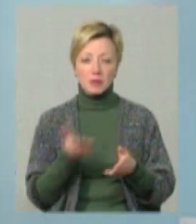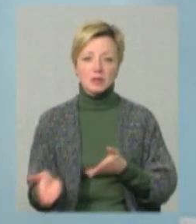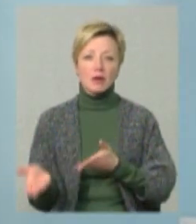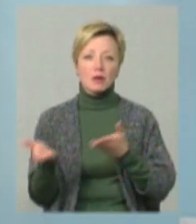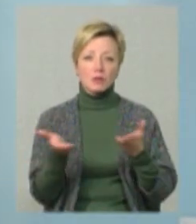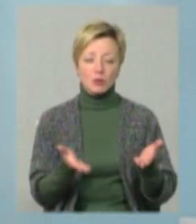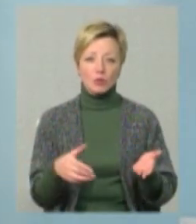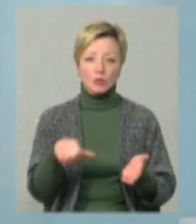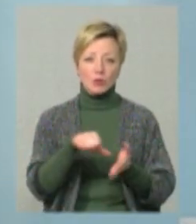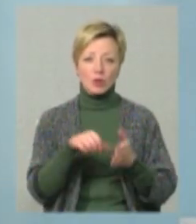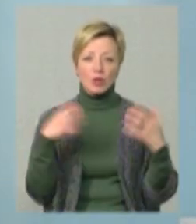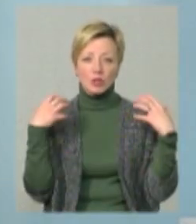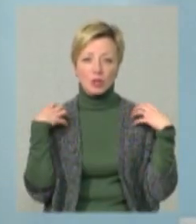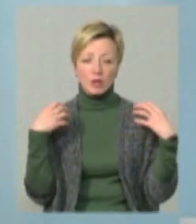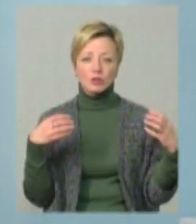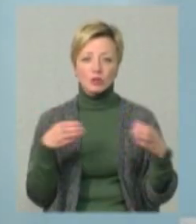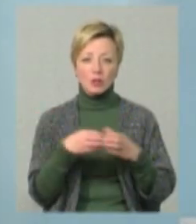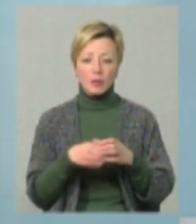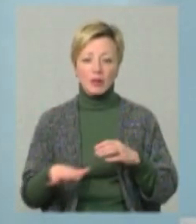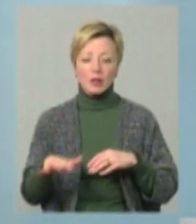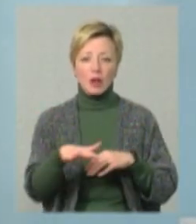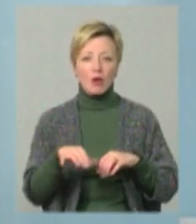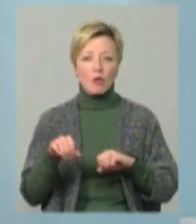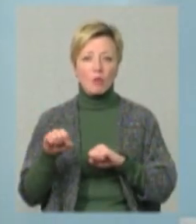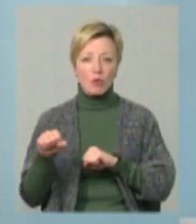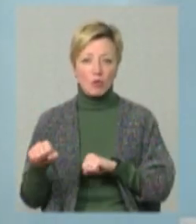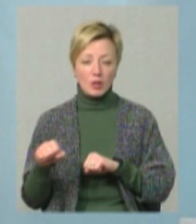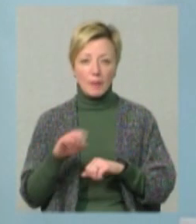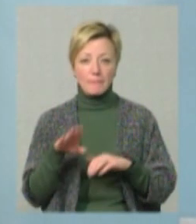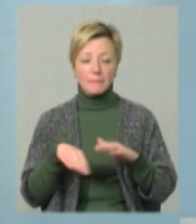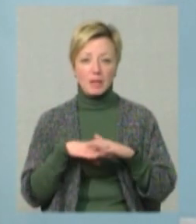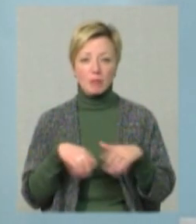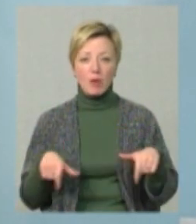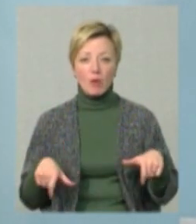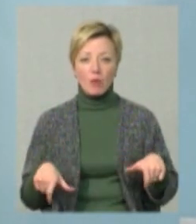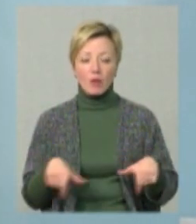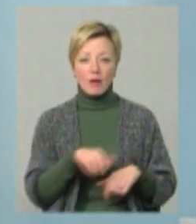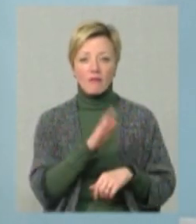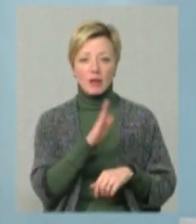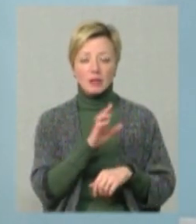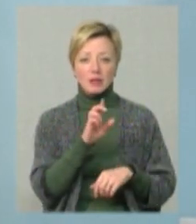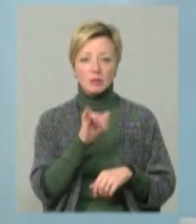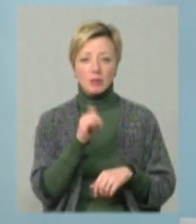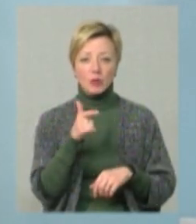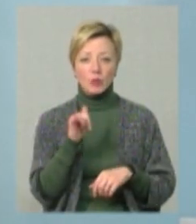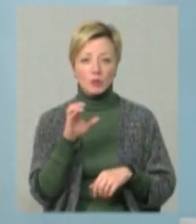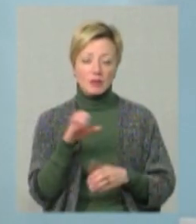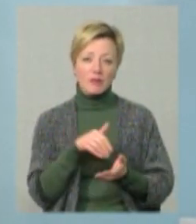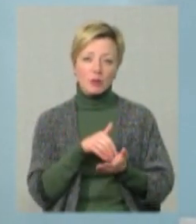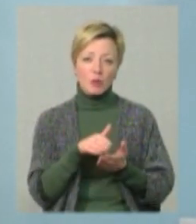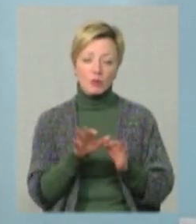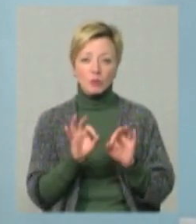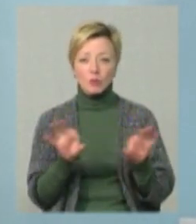участі у нашому етері і начальника штабу бригади територіальної оборони Хмельниччини, підполковника Валентина Бігуса. Він